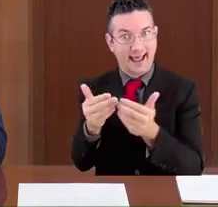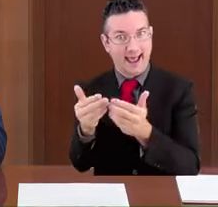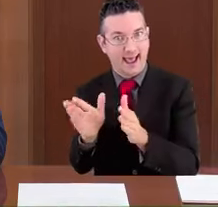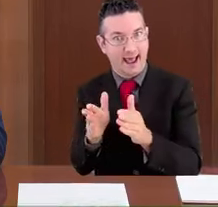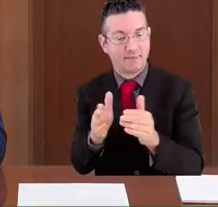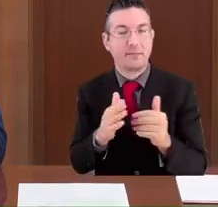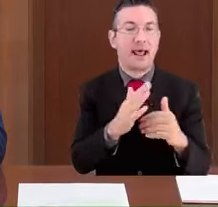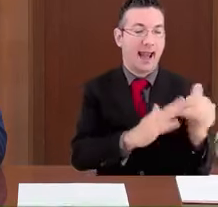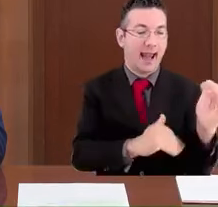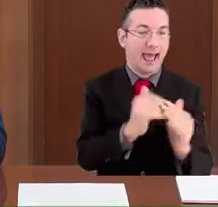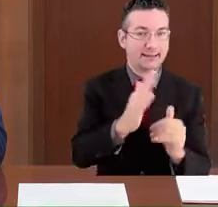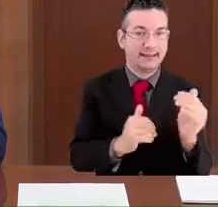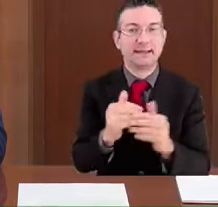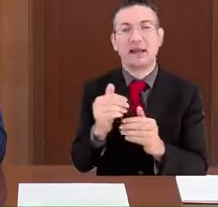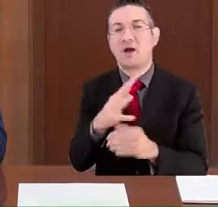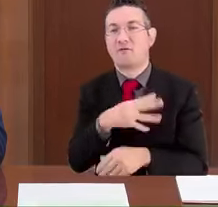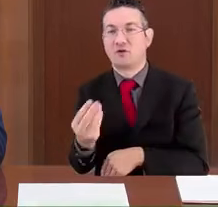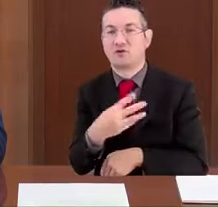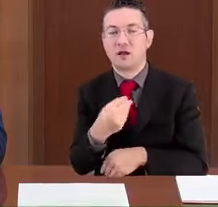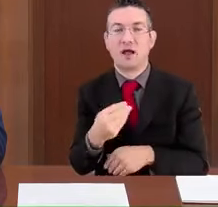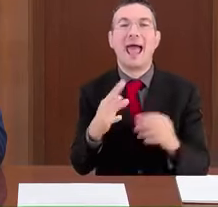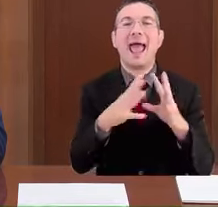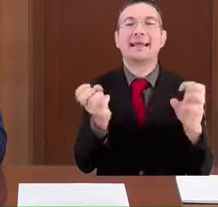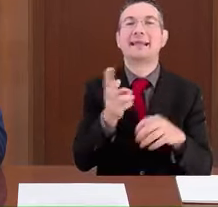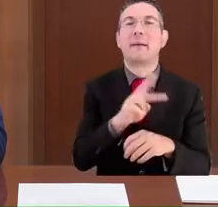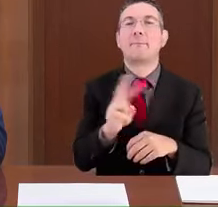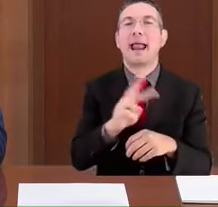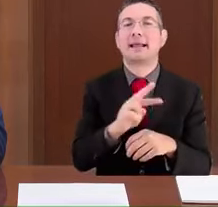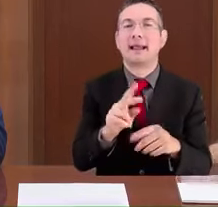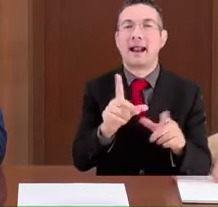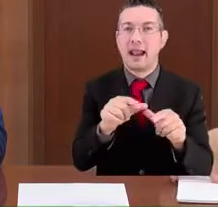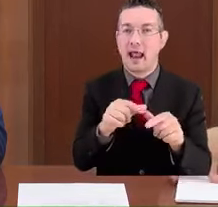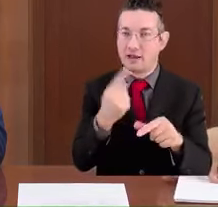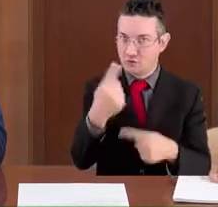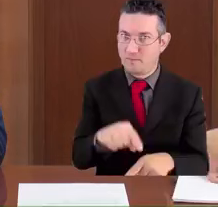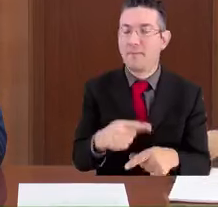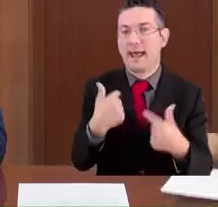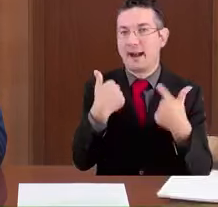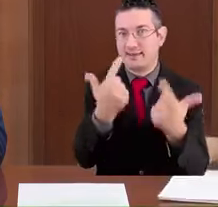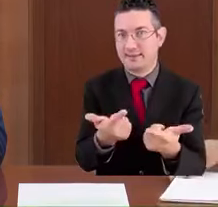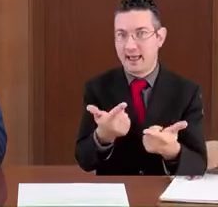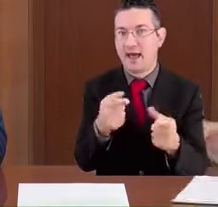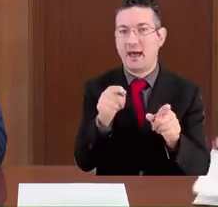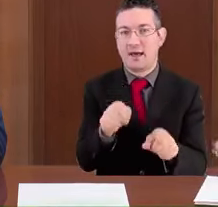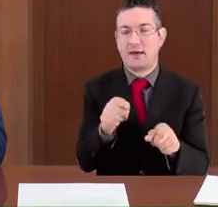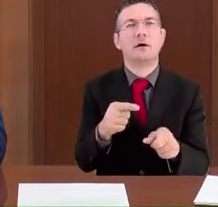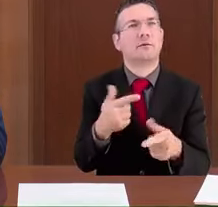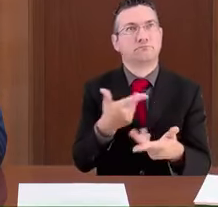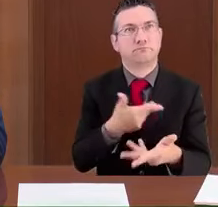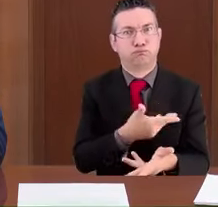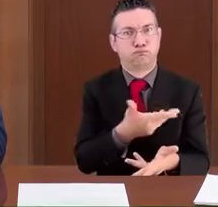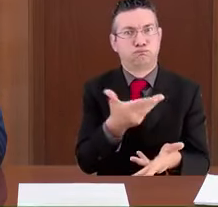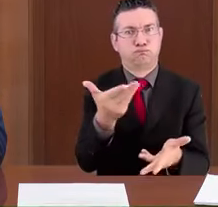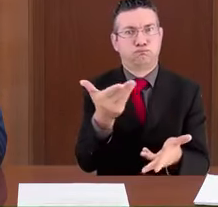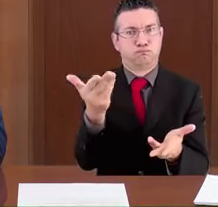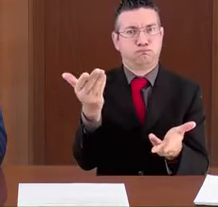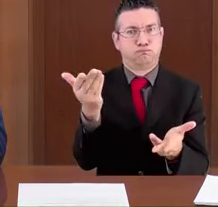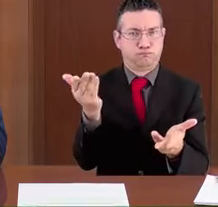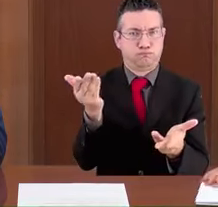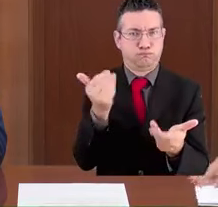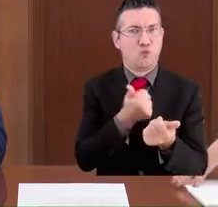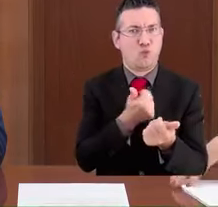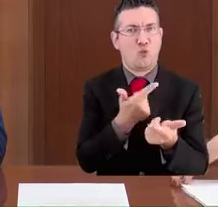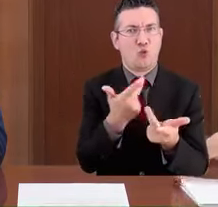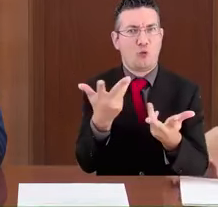latina ea frosinone dell'ente bilaterale del lazio si rivolge quindi una platea importante e nella platea che avrà sicuramente necessità di